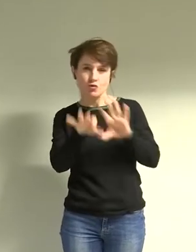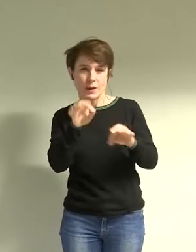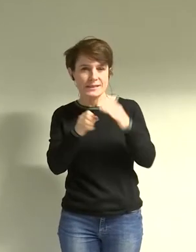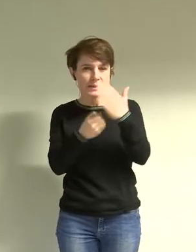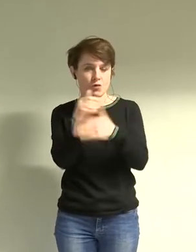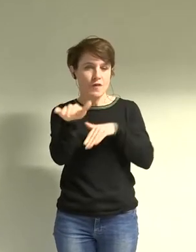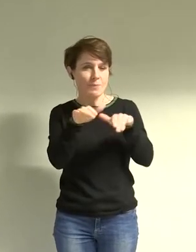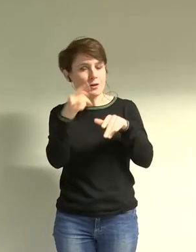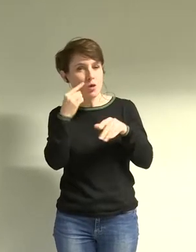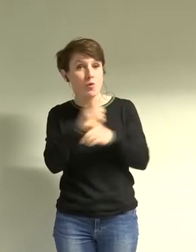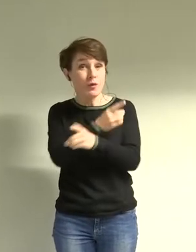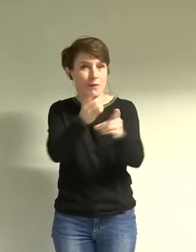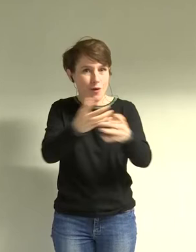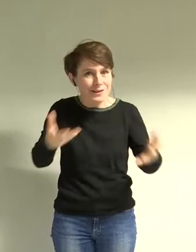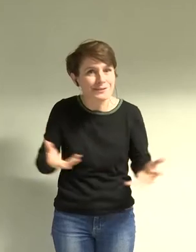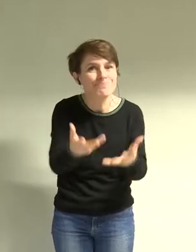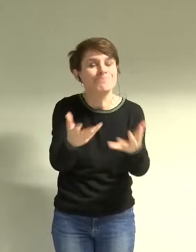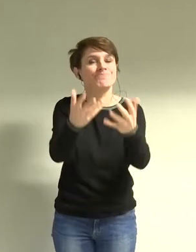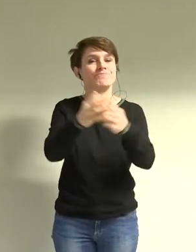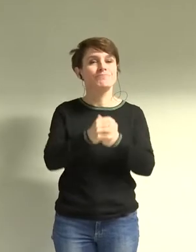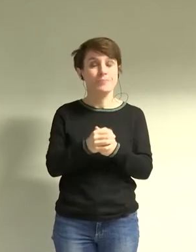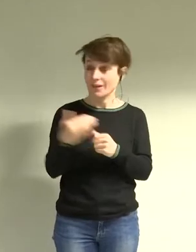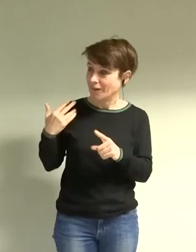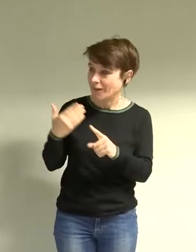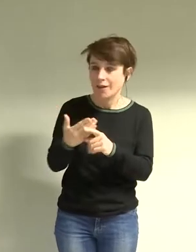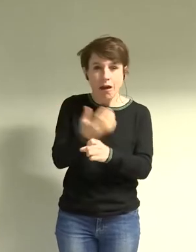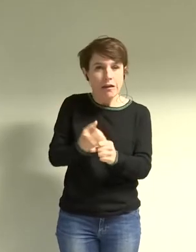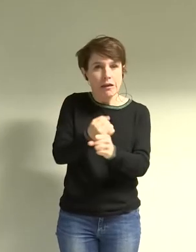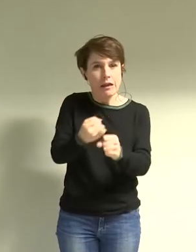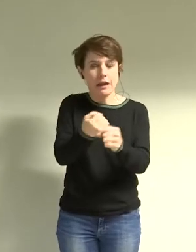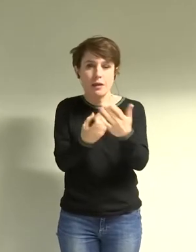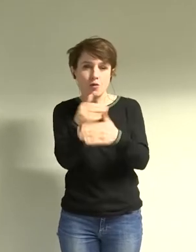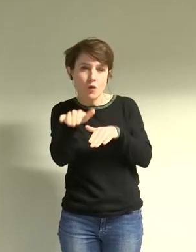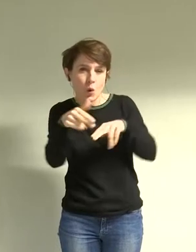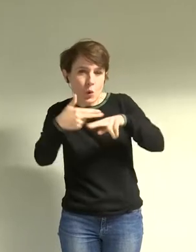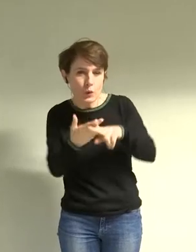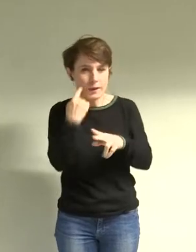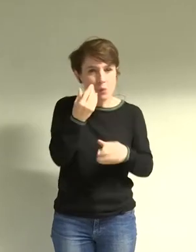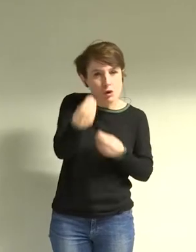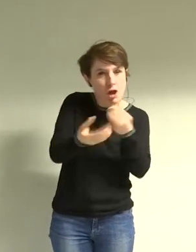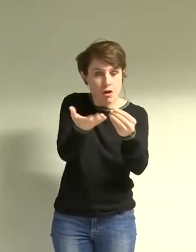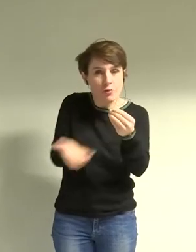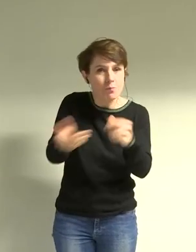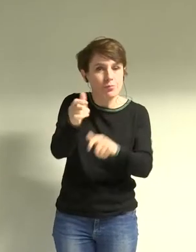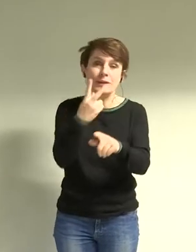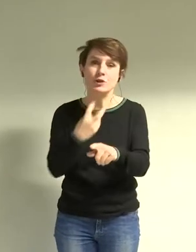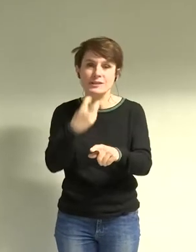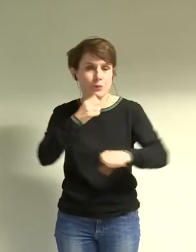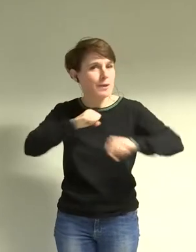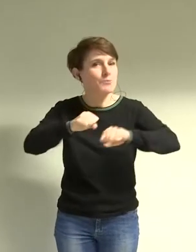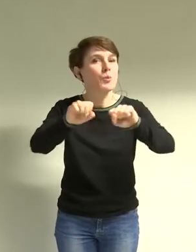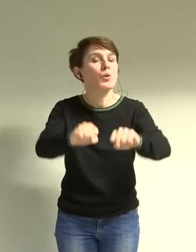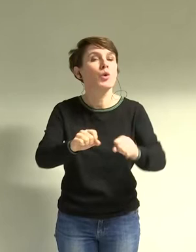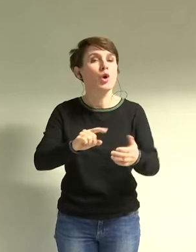ainsi sont nées divers dispositifs toujours destiné à donner plus de pouvoir d'agir aux citoyennes et aux citoyens les budgets participatifs